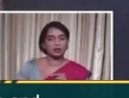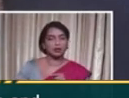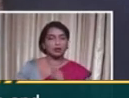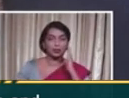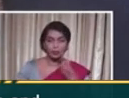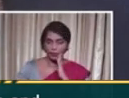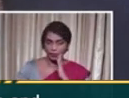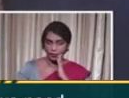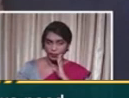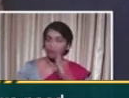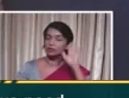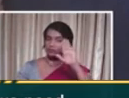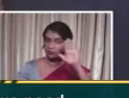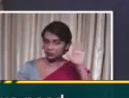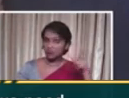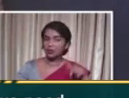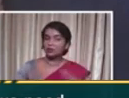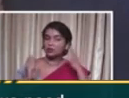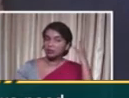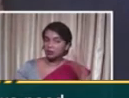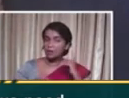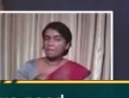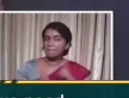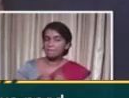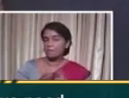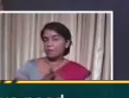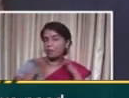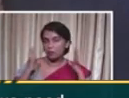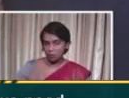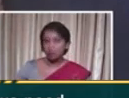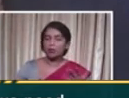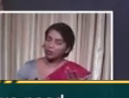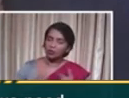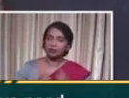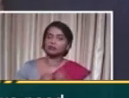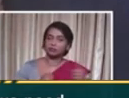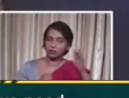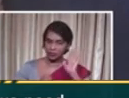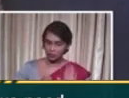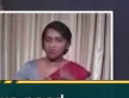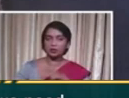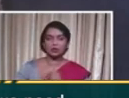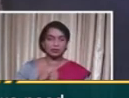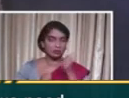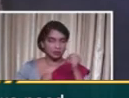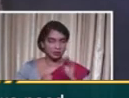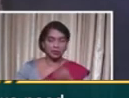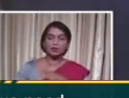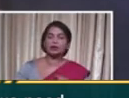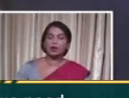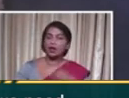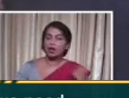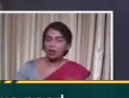විදේශ වශයෙන් අද ලෝකයේ ප්‍රශ්න ගණනාවක් තියෙනට පැටලෙන්නේ නැතුව අපි යන්න තියෙන්නේ ඉදිරියට යන්න අපි